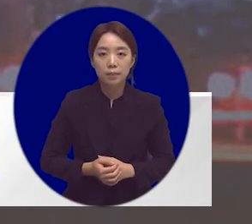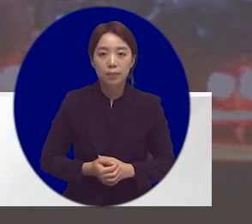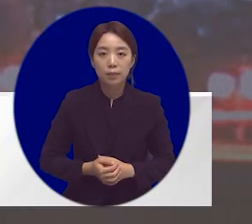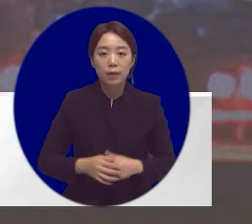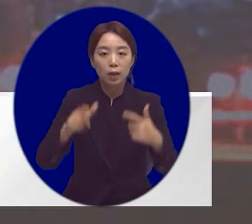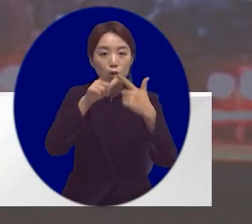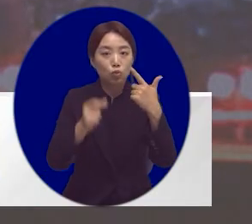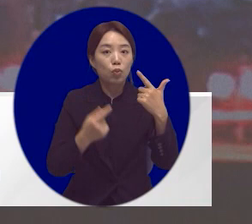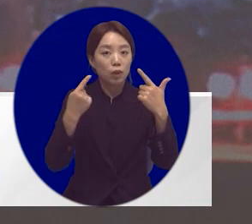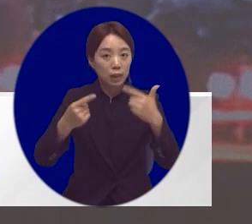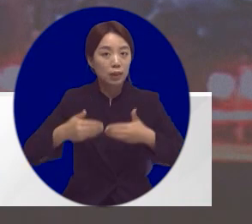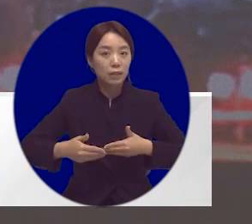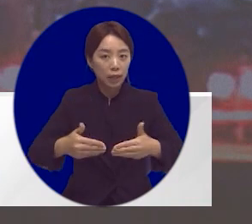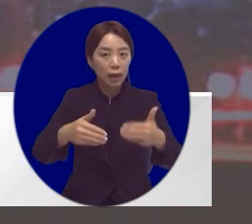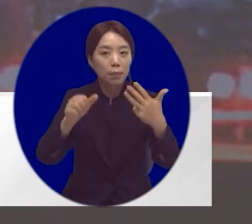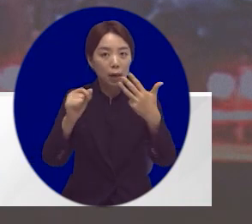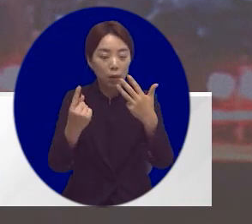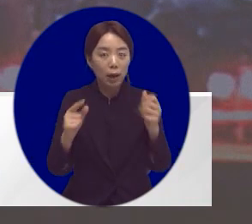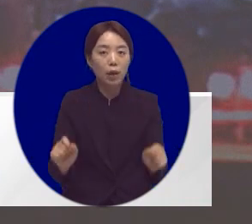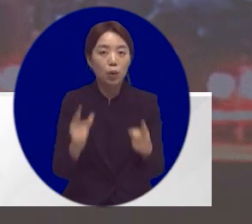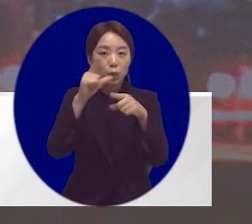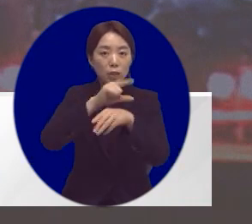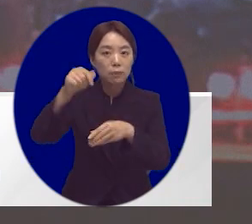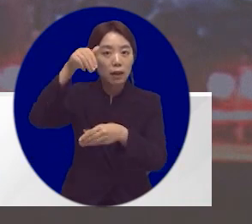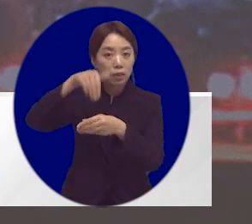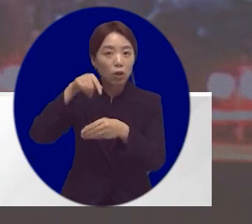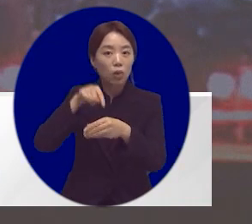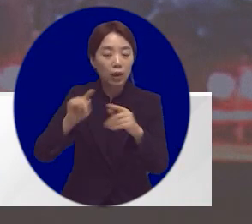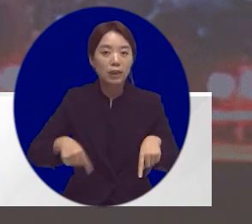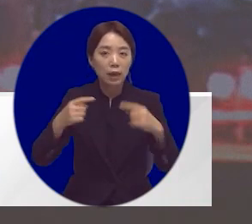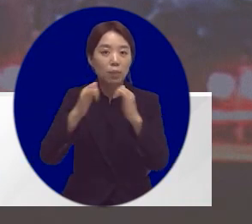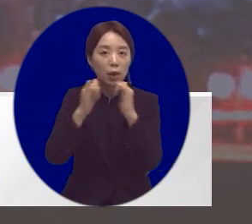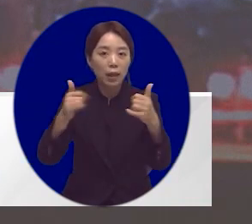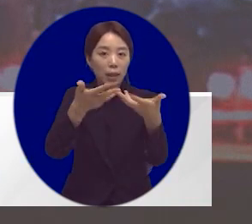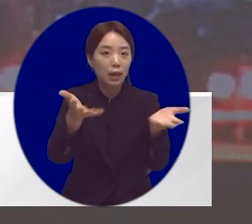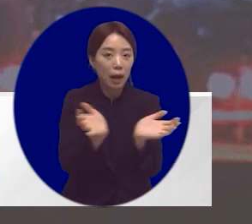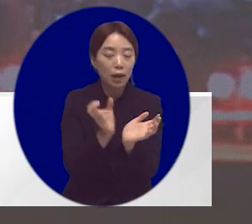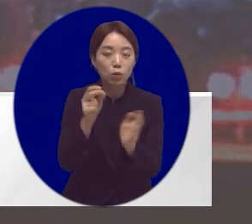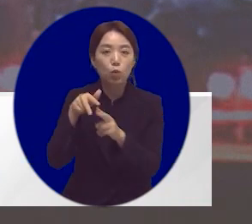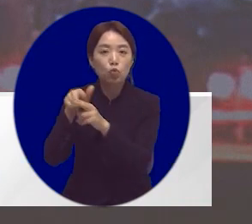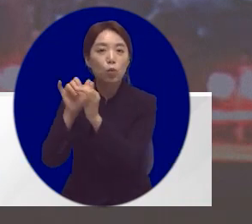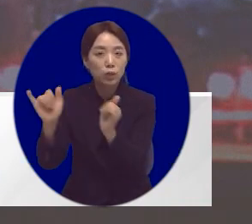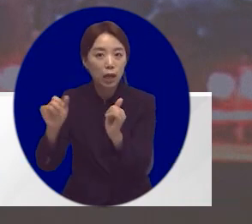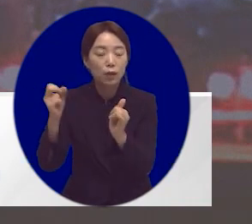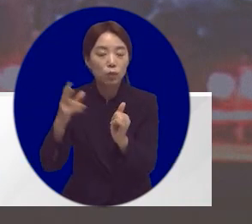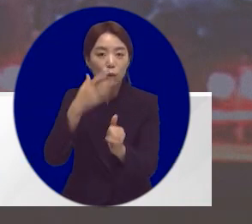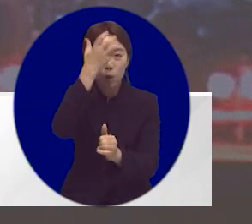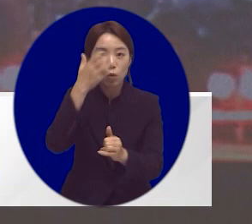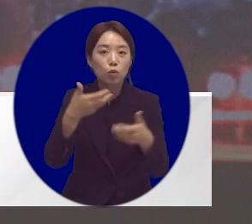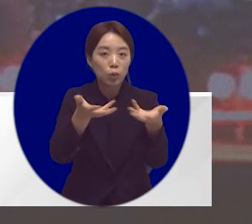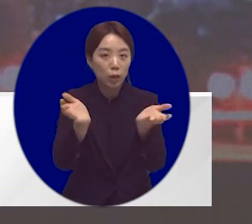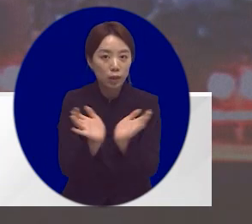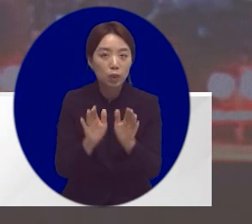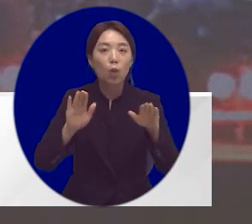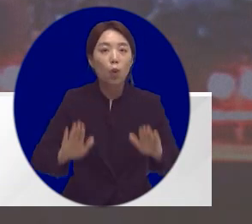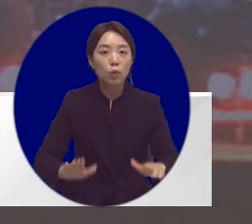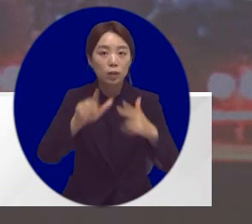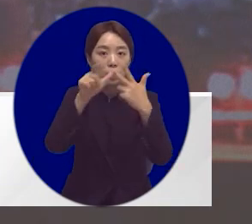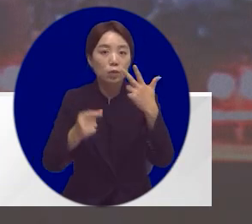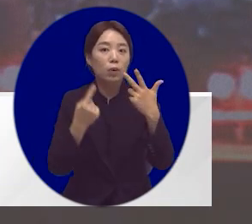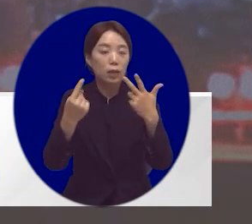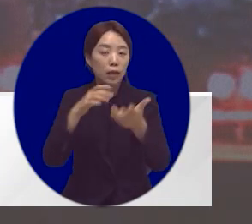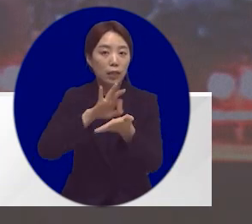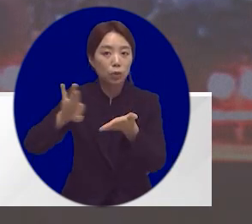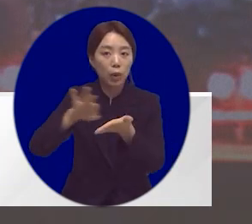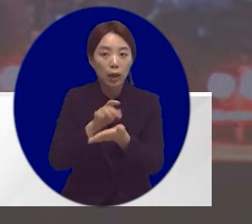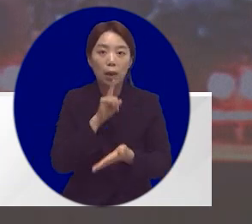지난 6월 1일 실시한 제8회 전국 동시지방선거에 참여한 정당, 후보자, 후원회 등은 오는 7월 1일까지